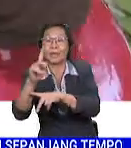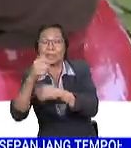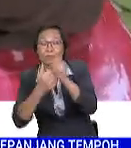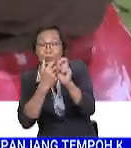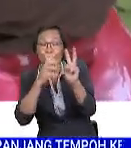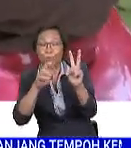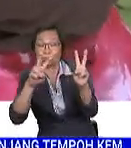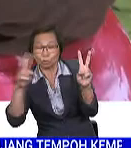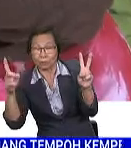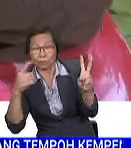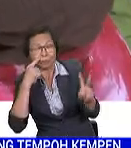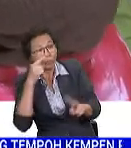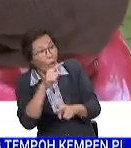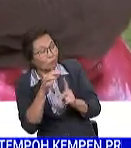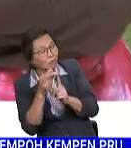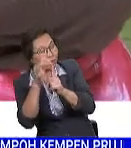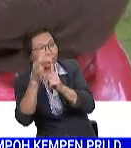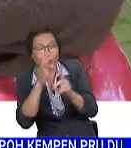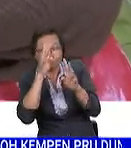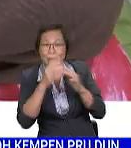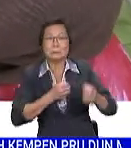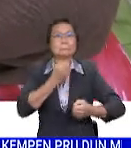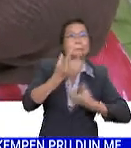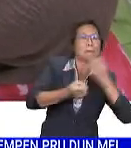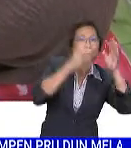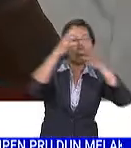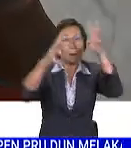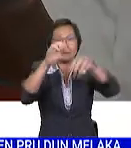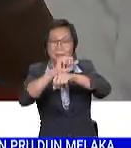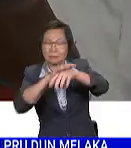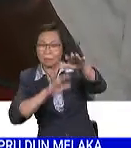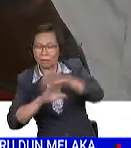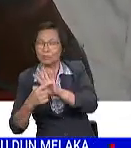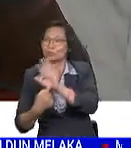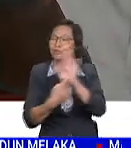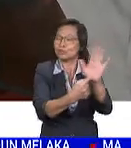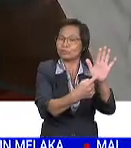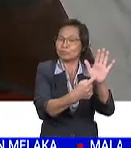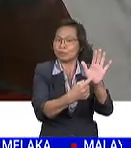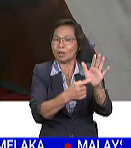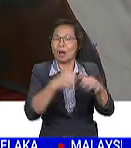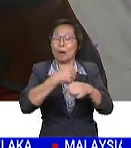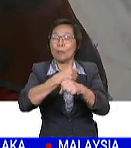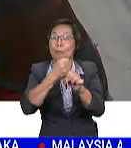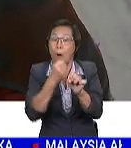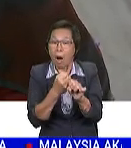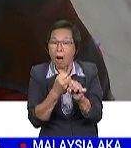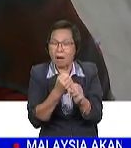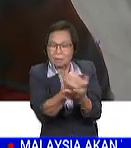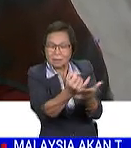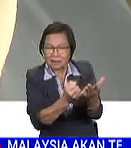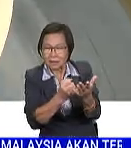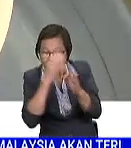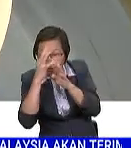ya. Ekspresi pereka kraftangan Malaysia diterjemah menerusi pembangunan seni reka dan